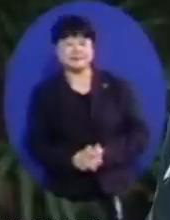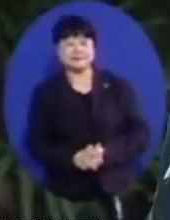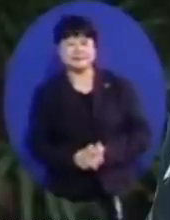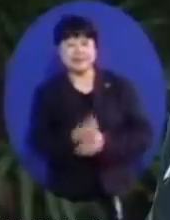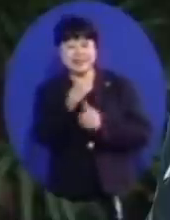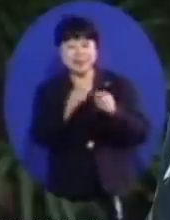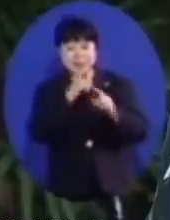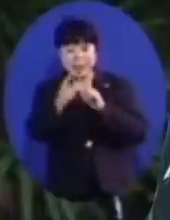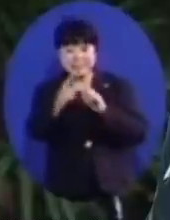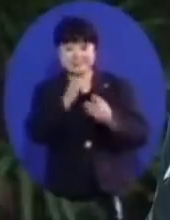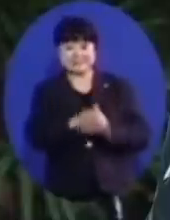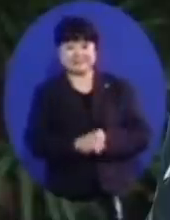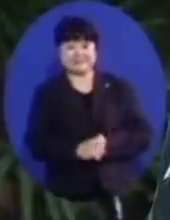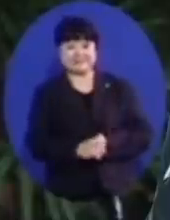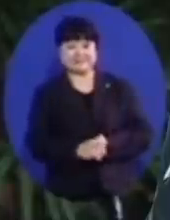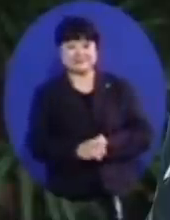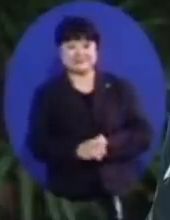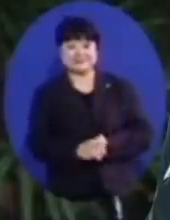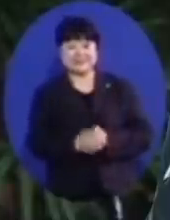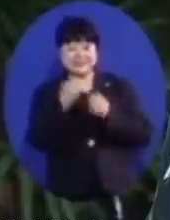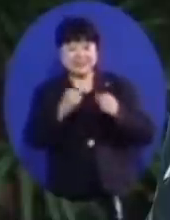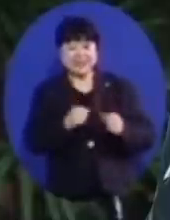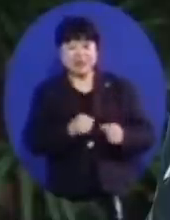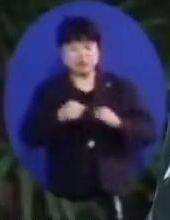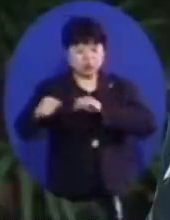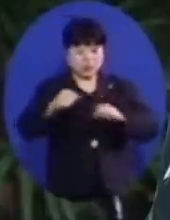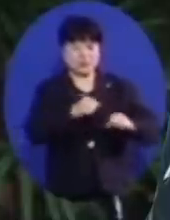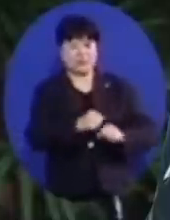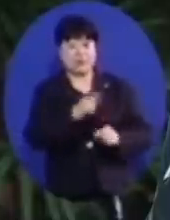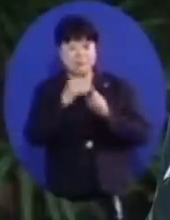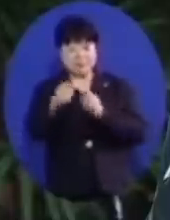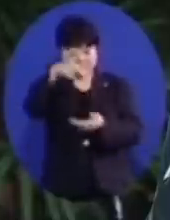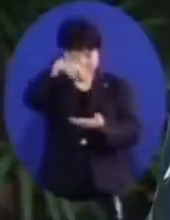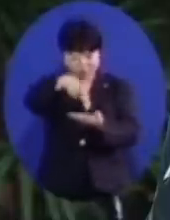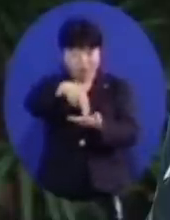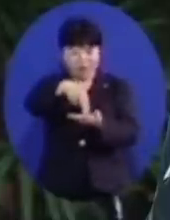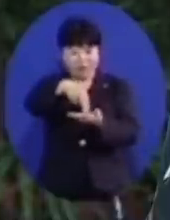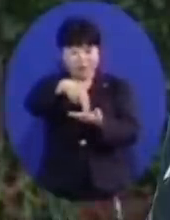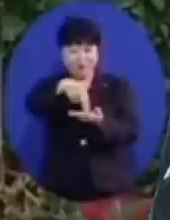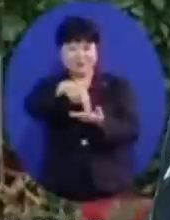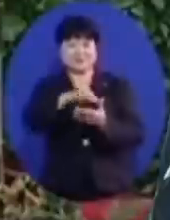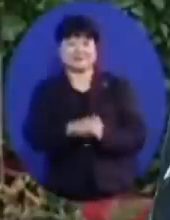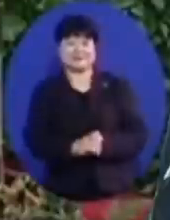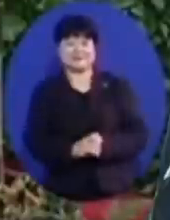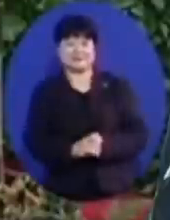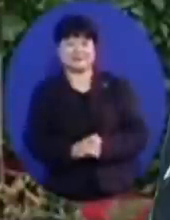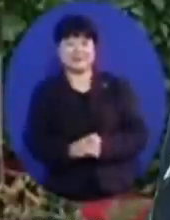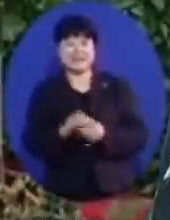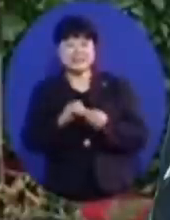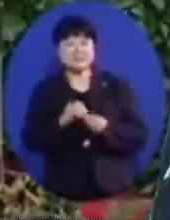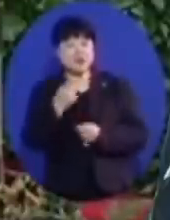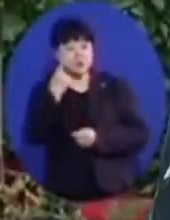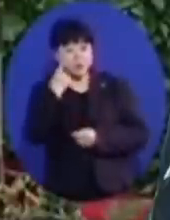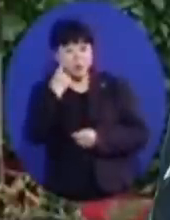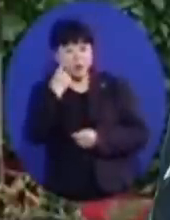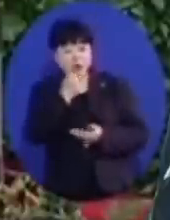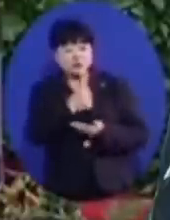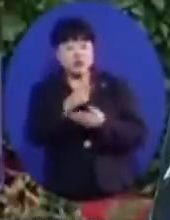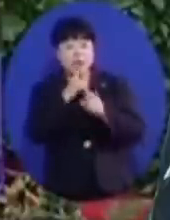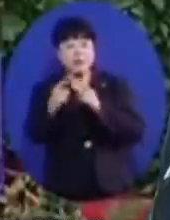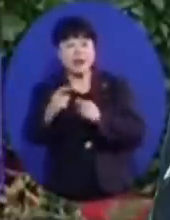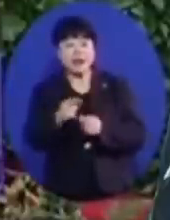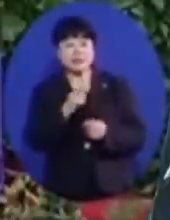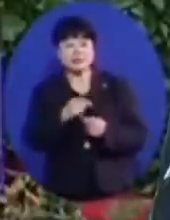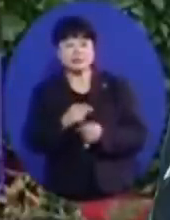하나님의 말씀은 살았고 운동력이었기 때문에 말씀했어야 되는 것입니다 시편 119편의 주의 말씀은